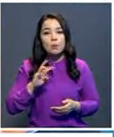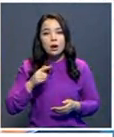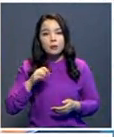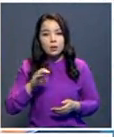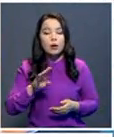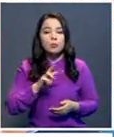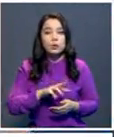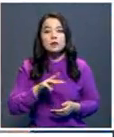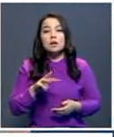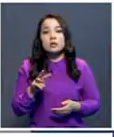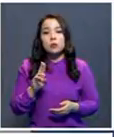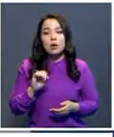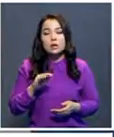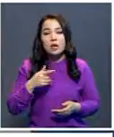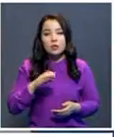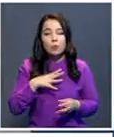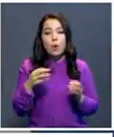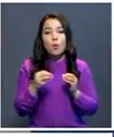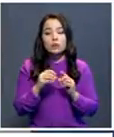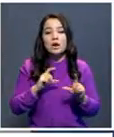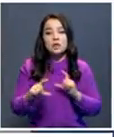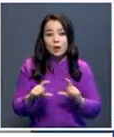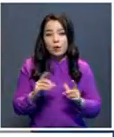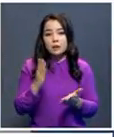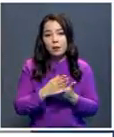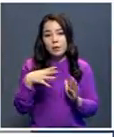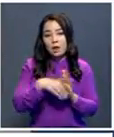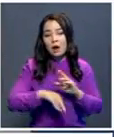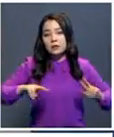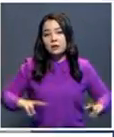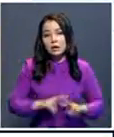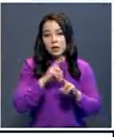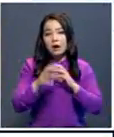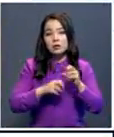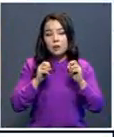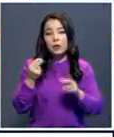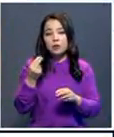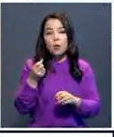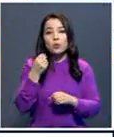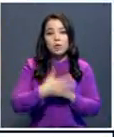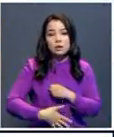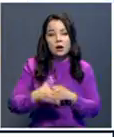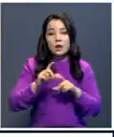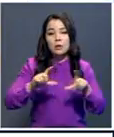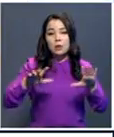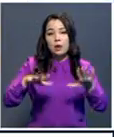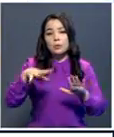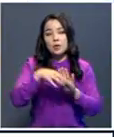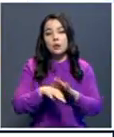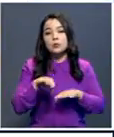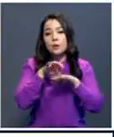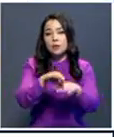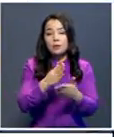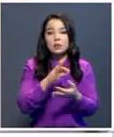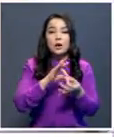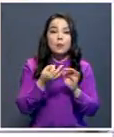Қажғалиев сынды бас аяғы 10 шахматшы бар. Жаһандық жарыс Астана халықаралық қаржы орталығының ғимаратында өтеді. Әзірге чемпионаттың жүлде